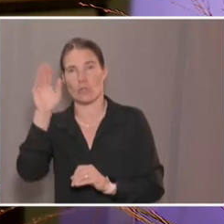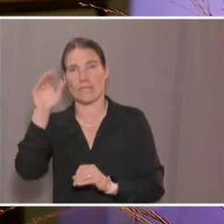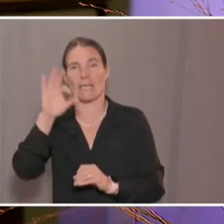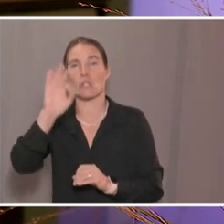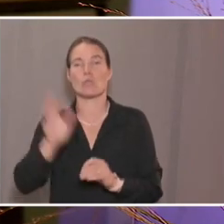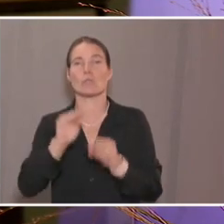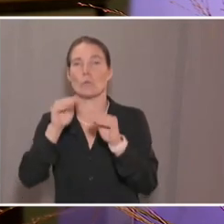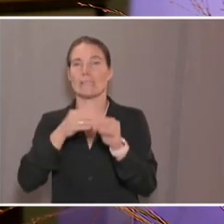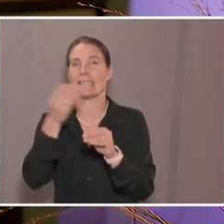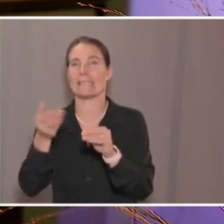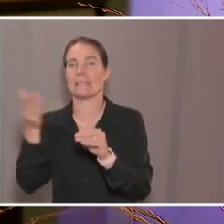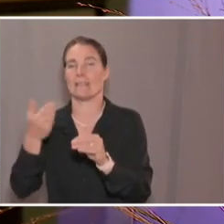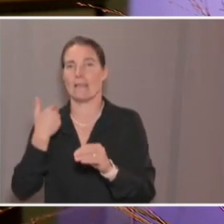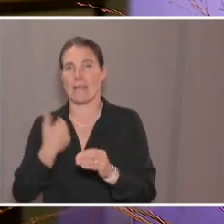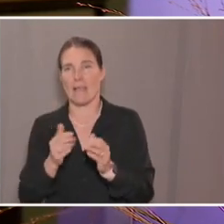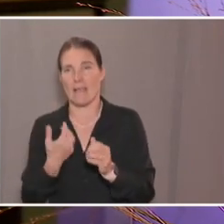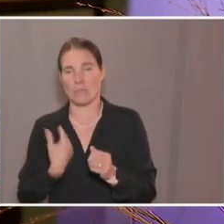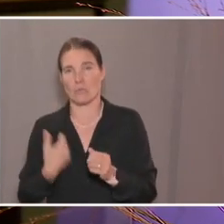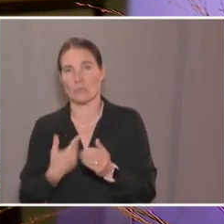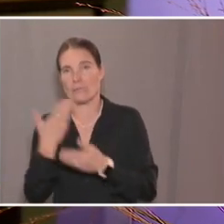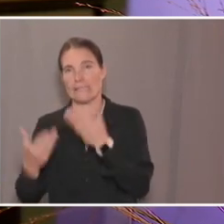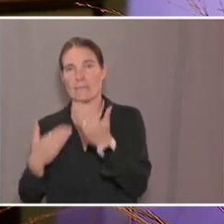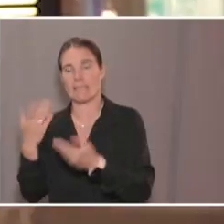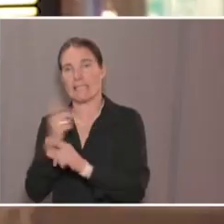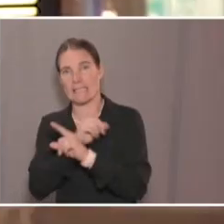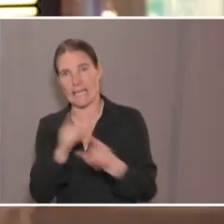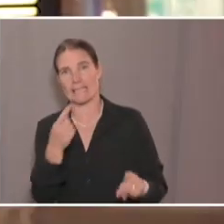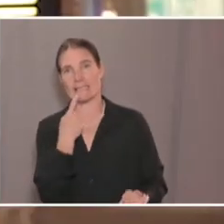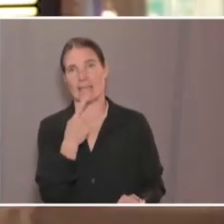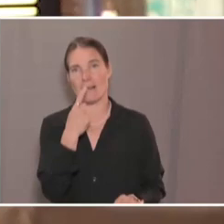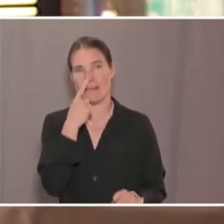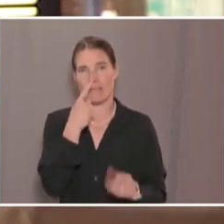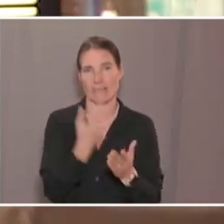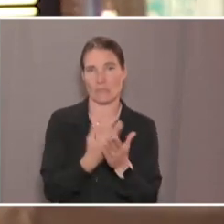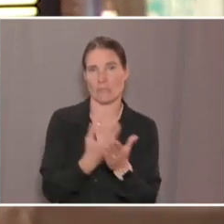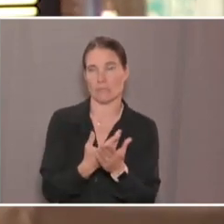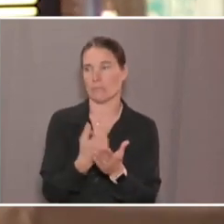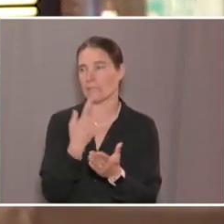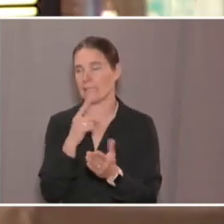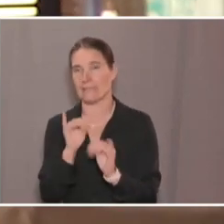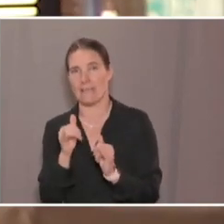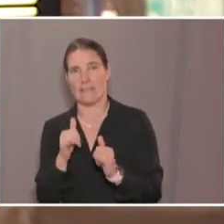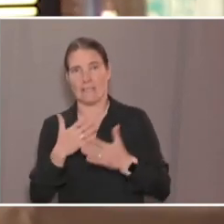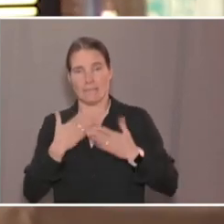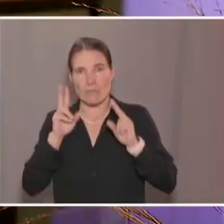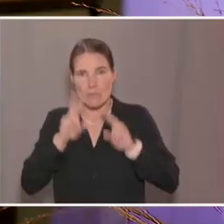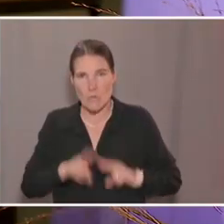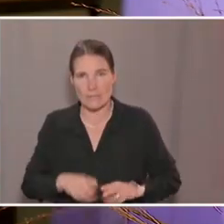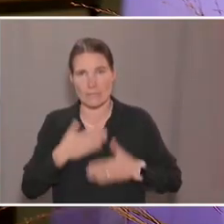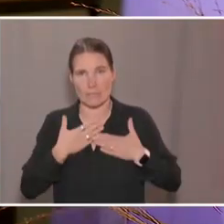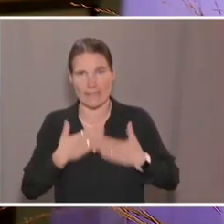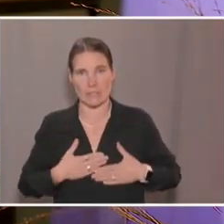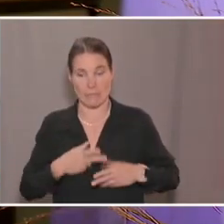die Ermutigung zur Zivilcourage. Nein zu sagen, wenn es angebracht ist, weil die Würde des Menschen verletzt wird,